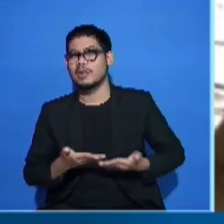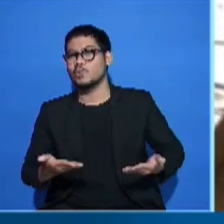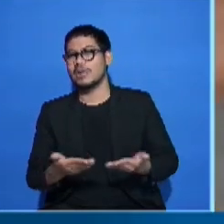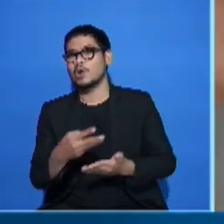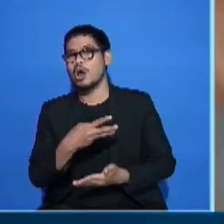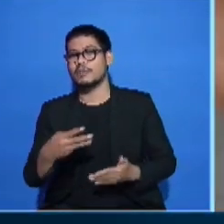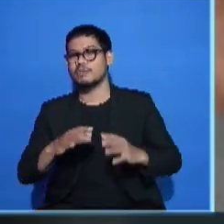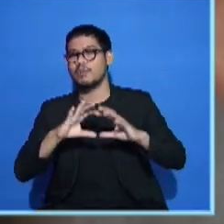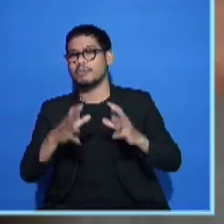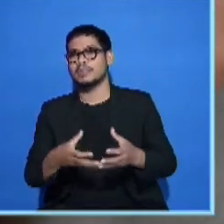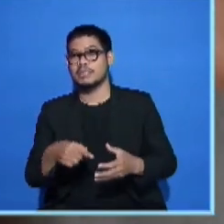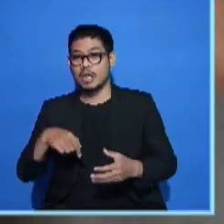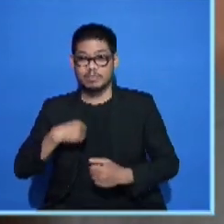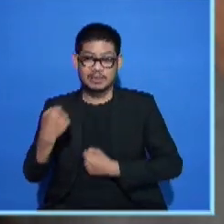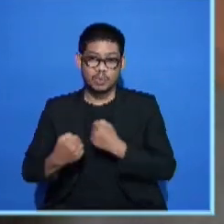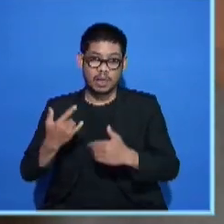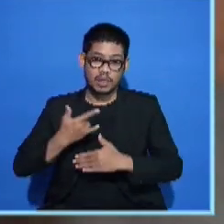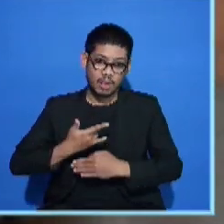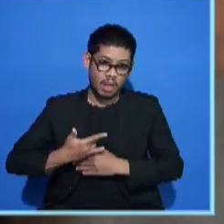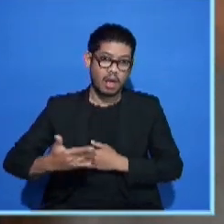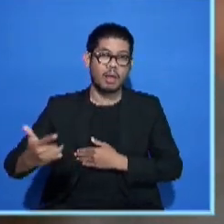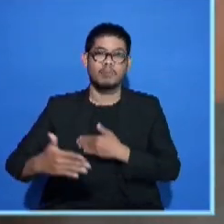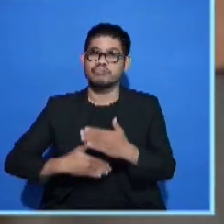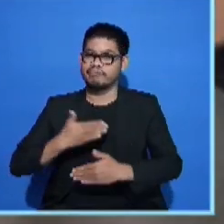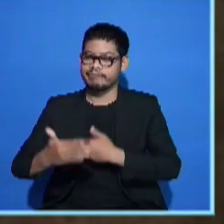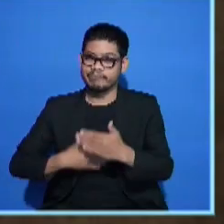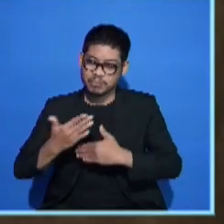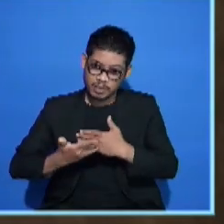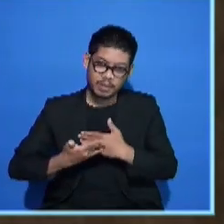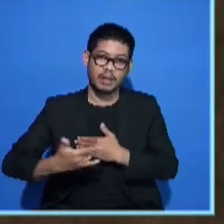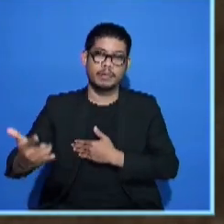hingga kini usahanya masih tetap berjalan demikian dari Bantul Margo Laras melaporkan